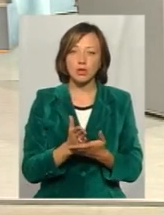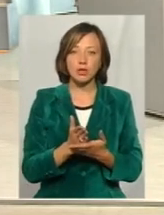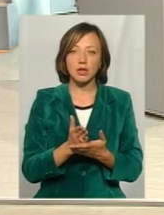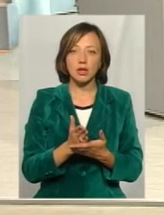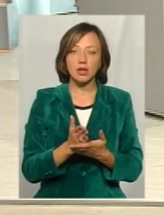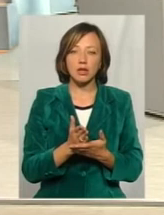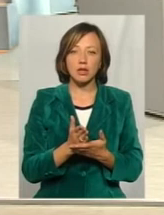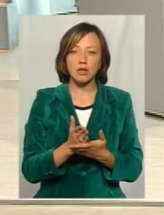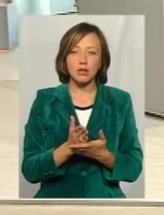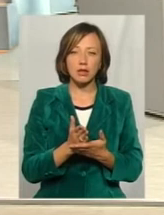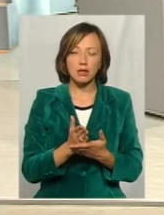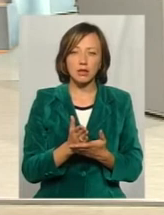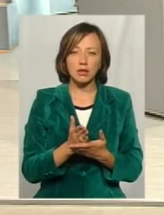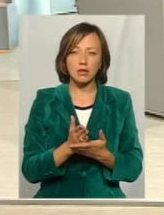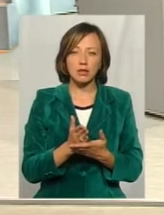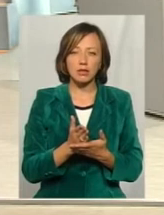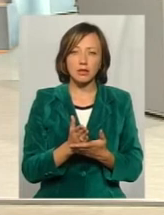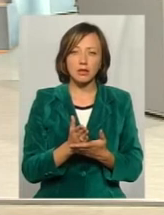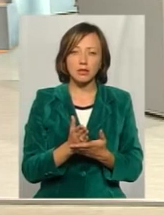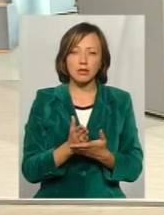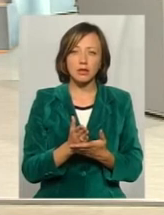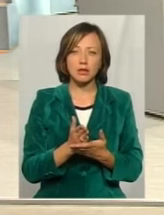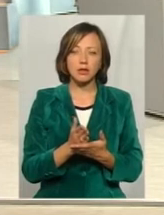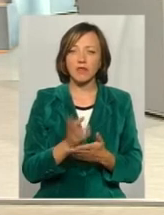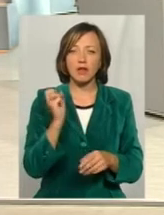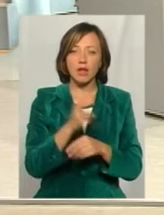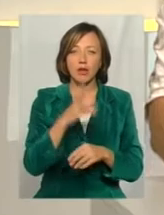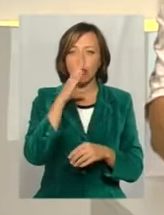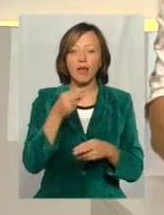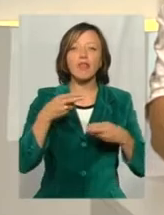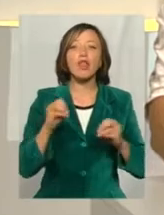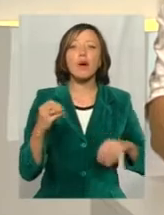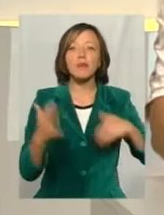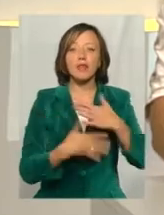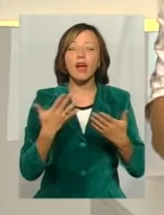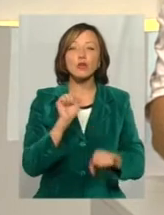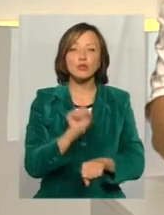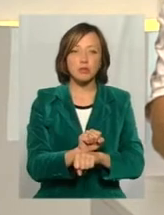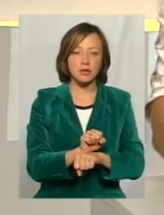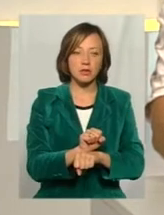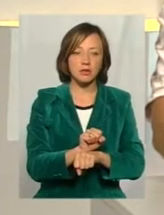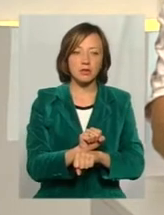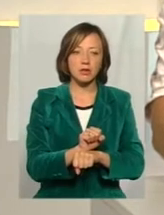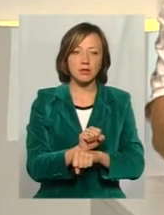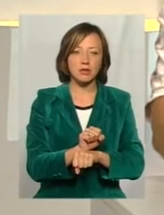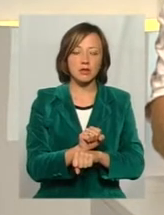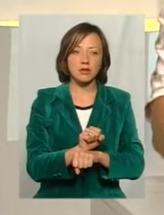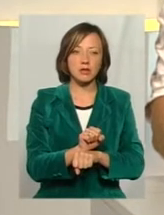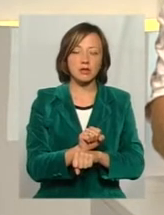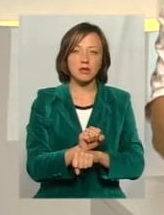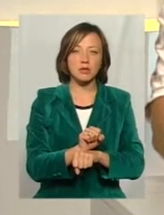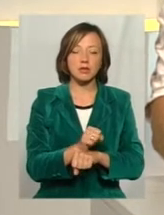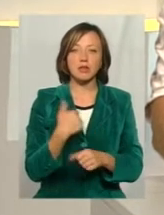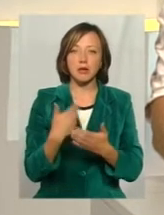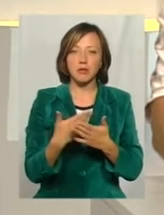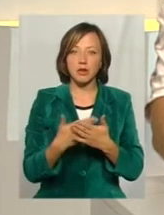під ногами влітати, чекали цих маршрутів. А де саме безлад, на яких кінцевих зупинках? Якщо їхати туди, я,